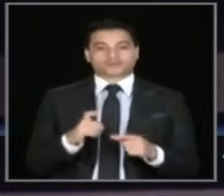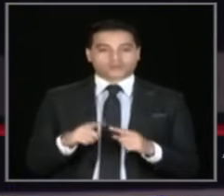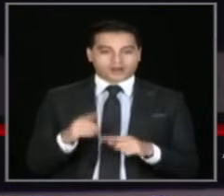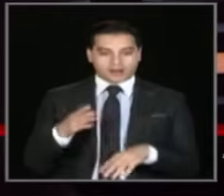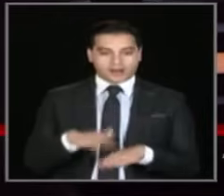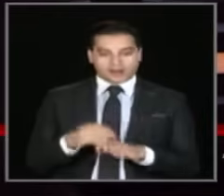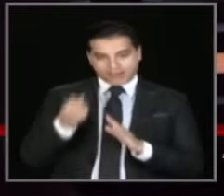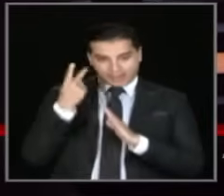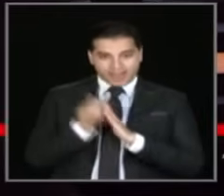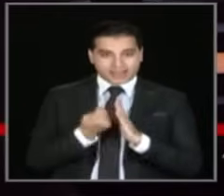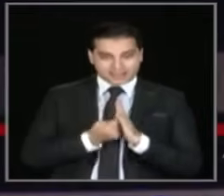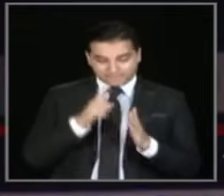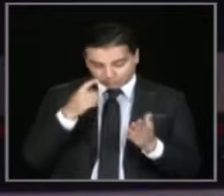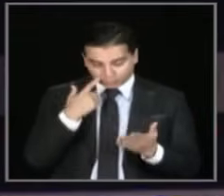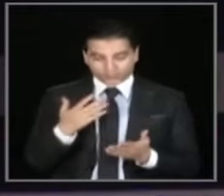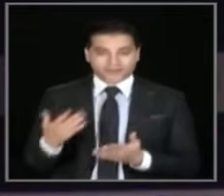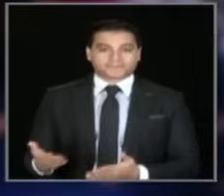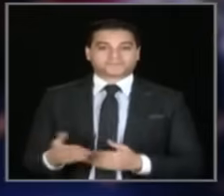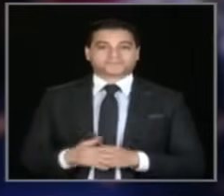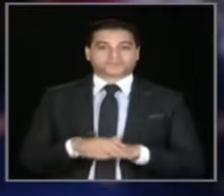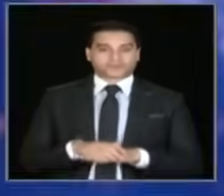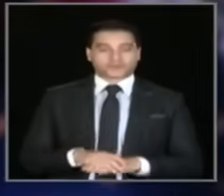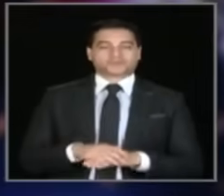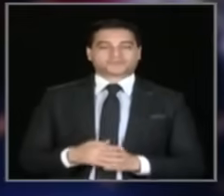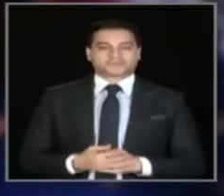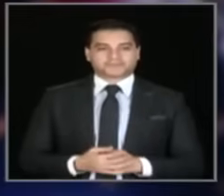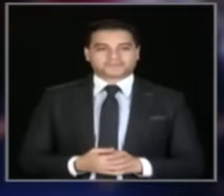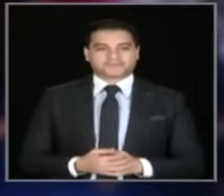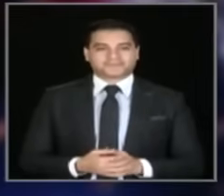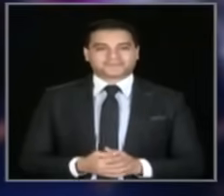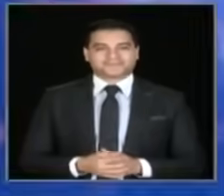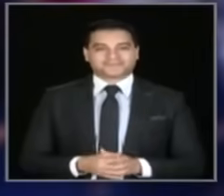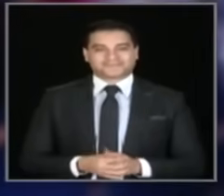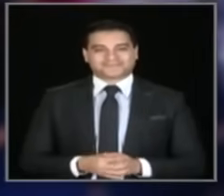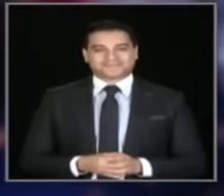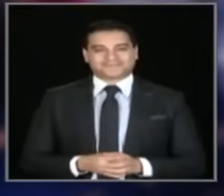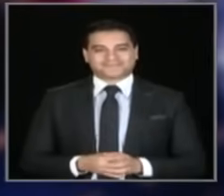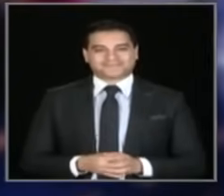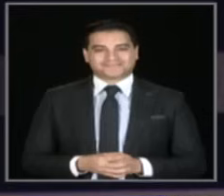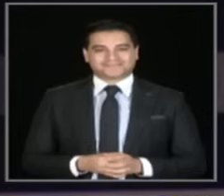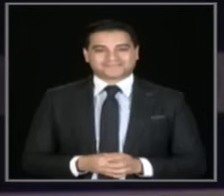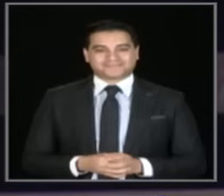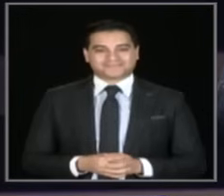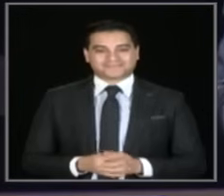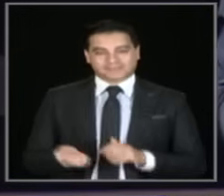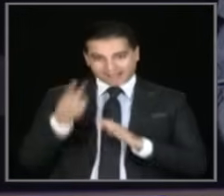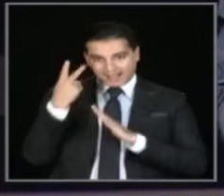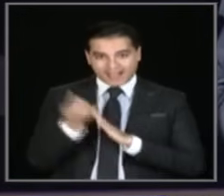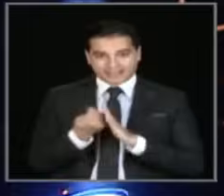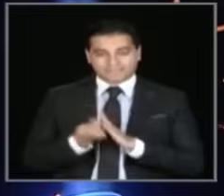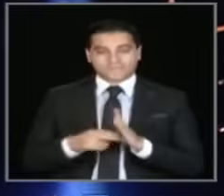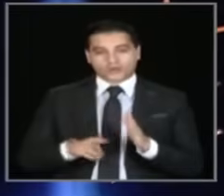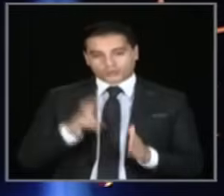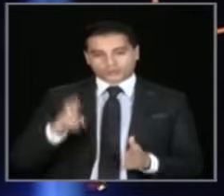تايجرز، عندنا سؤال في الأدب. شكرا. دوس على البازر. الأدب